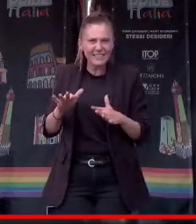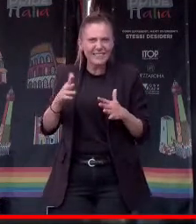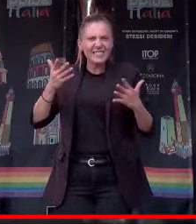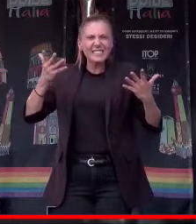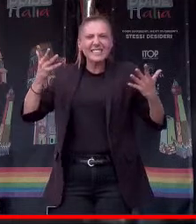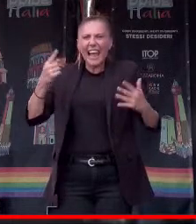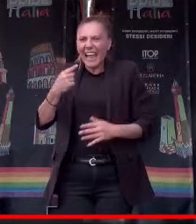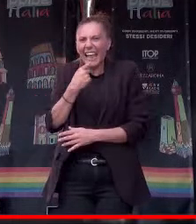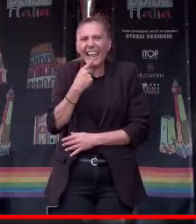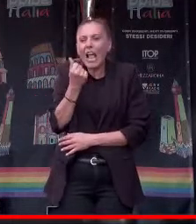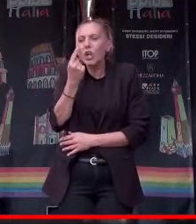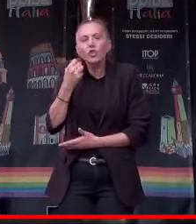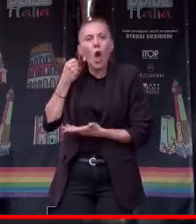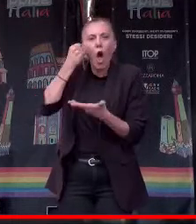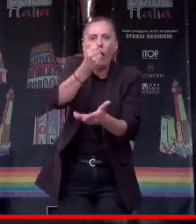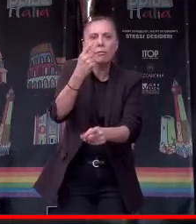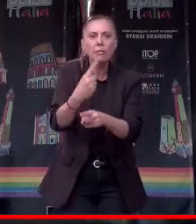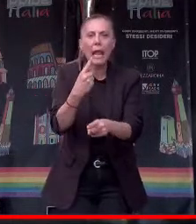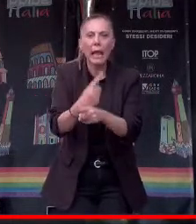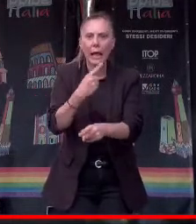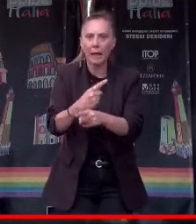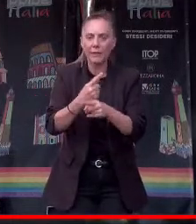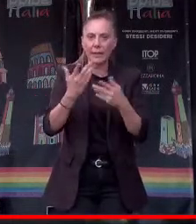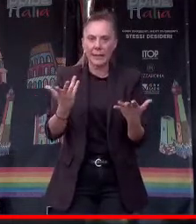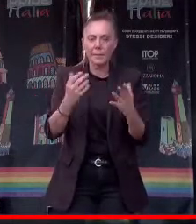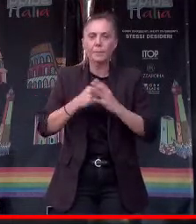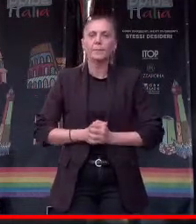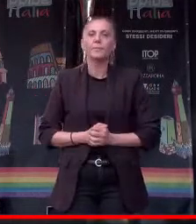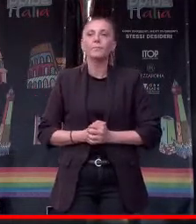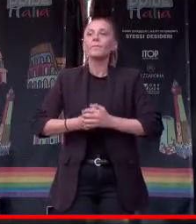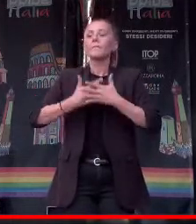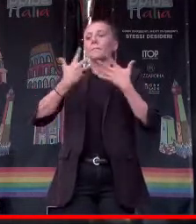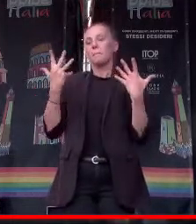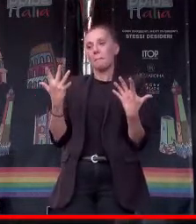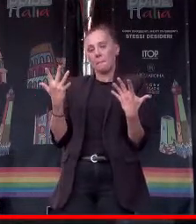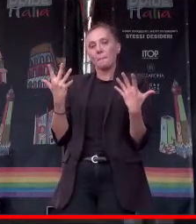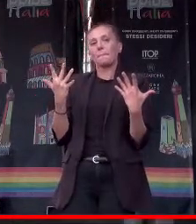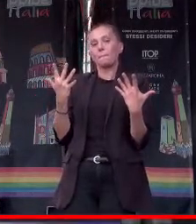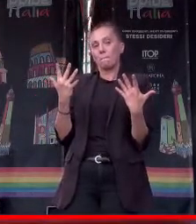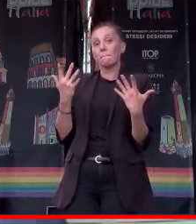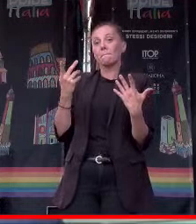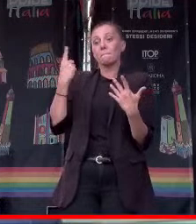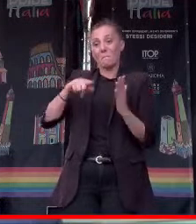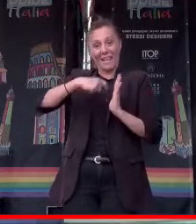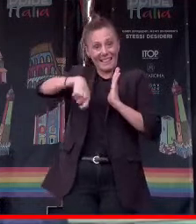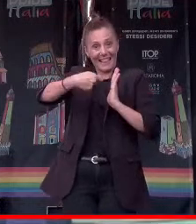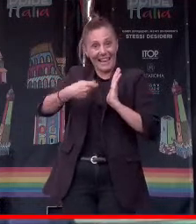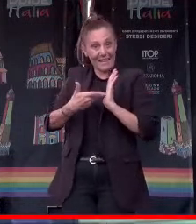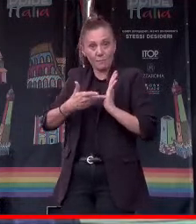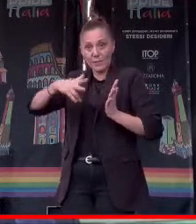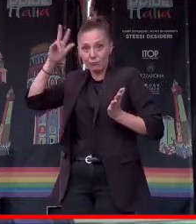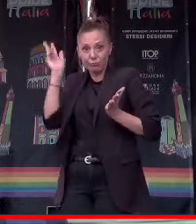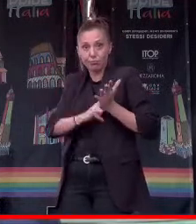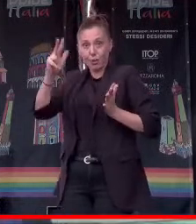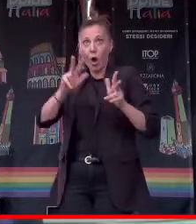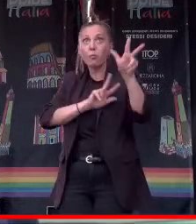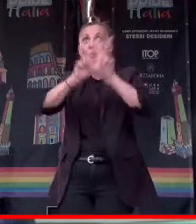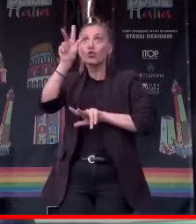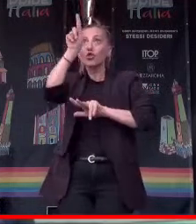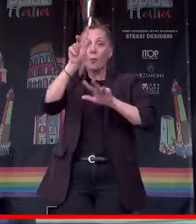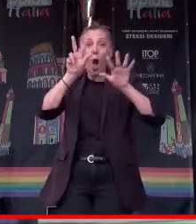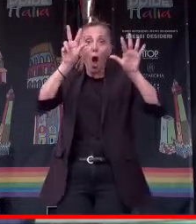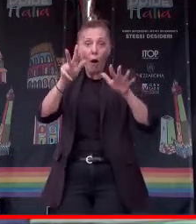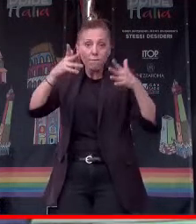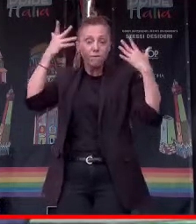Chi è che mette i soldi? Allora, la cosa ottima che anche nella delibera che ha approvato l'ottavo